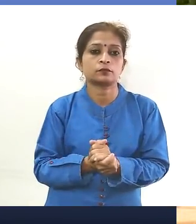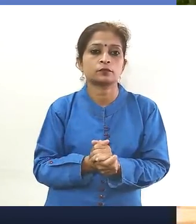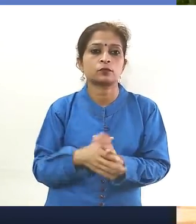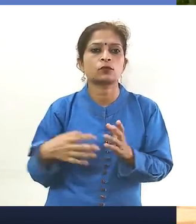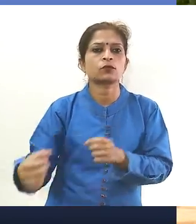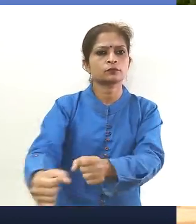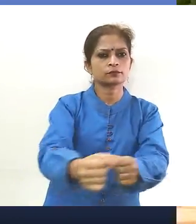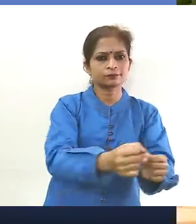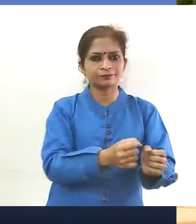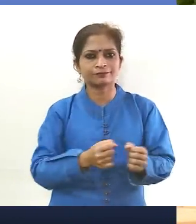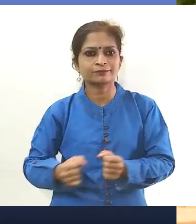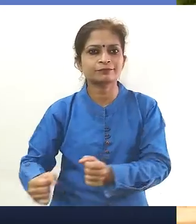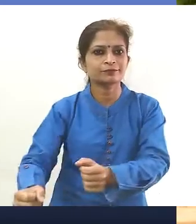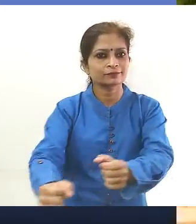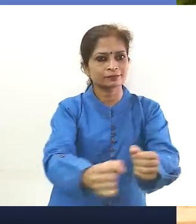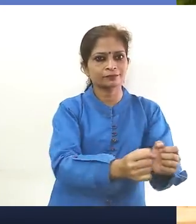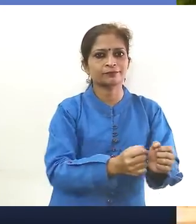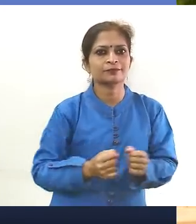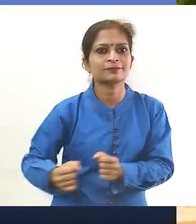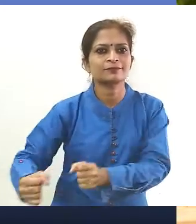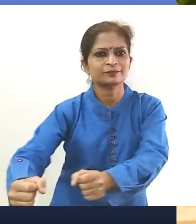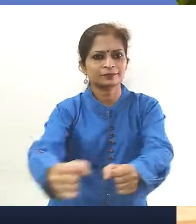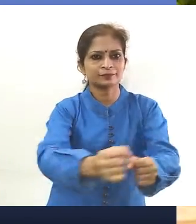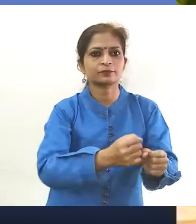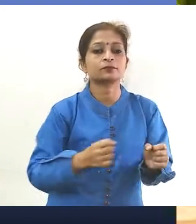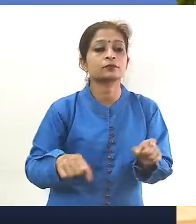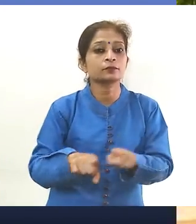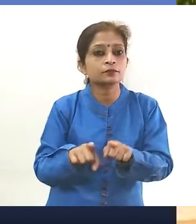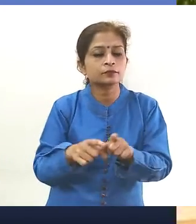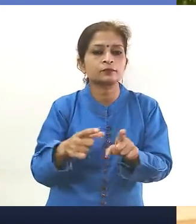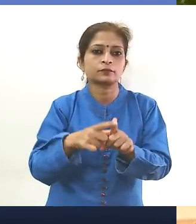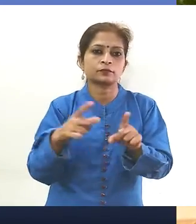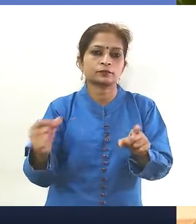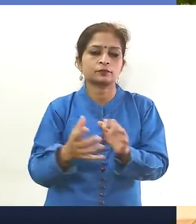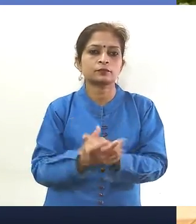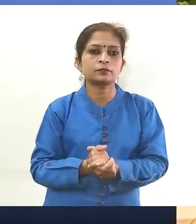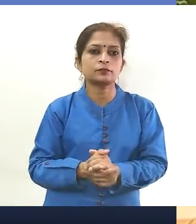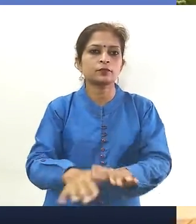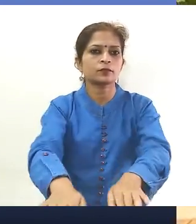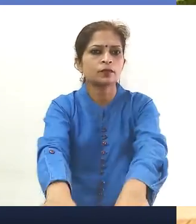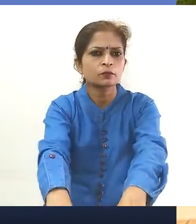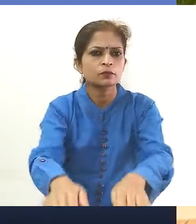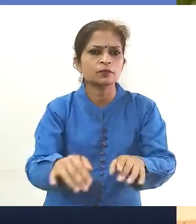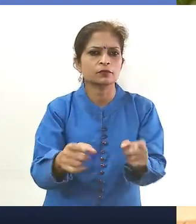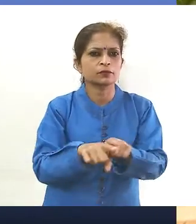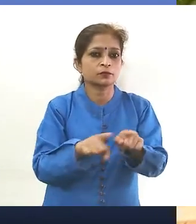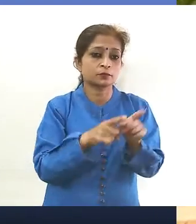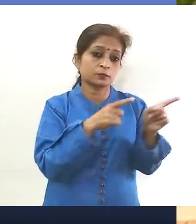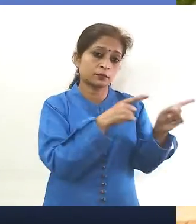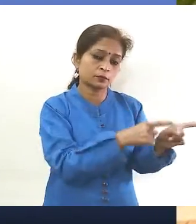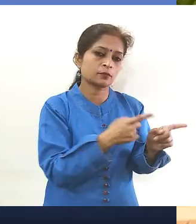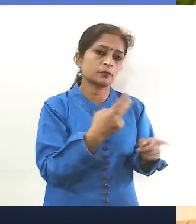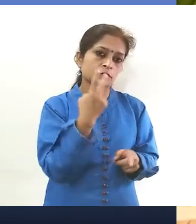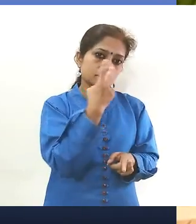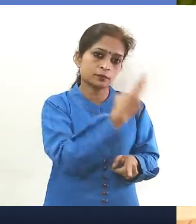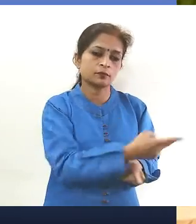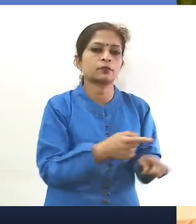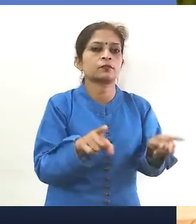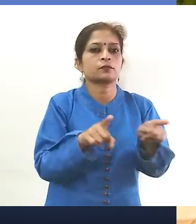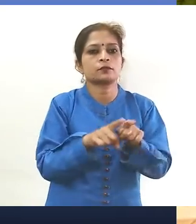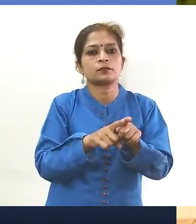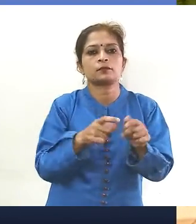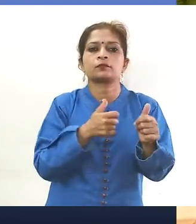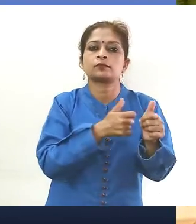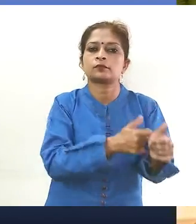अथवा ये चक्की आसन कर ले ऐसे, आगे पीछे कोहनियाँ नहीं मोड़नी चाहिए, आगे पंजों के ऊपर, पीछे घुटनों के ऊपर से, जंघाओं के ऊपर